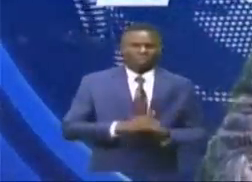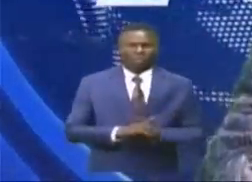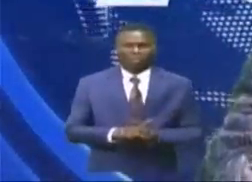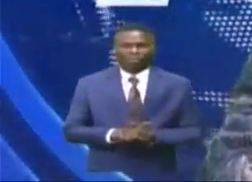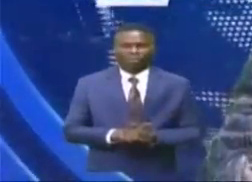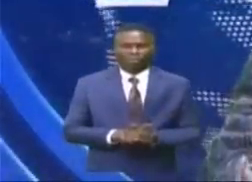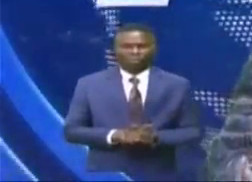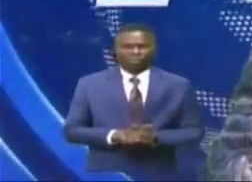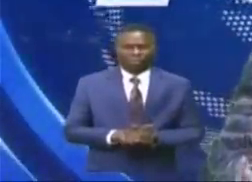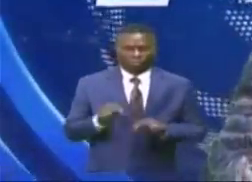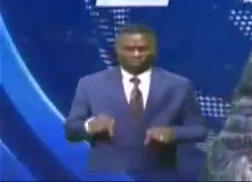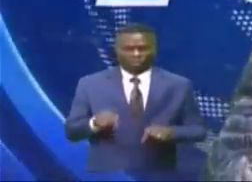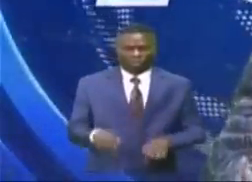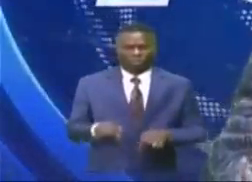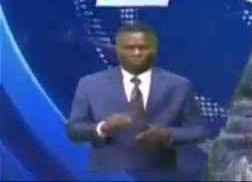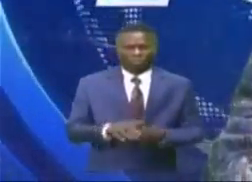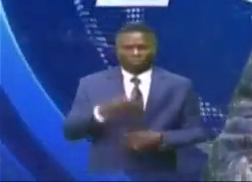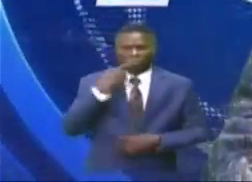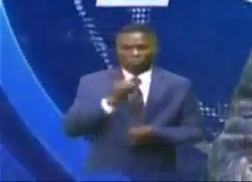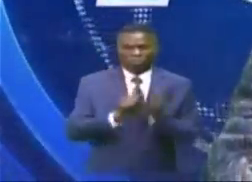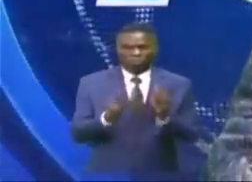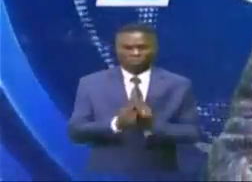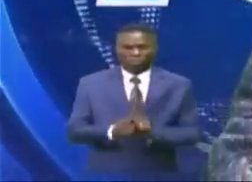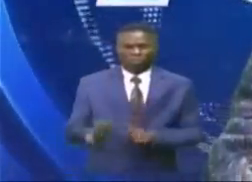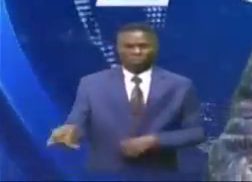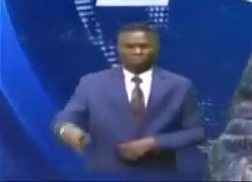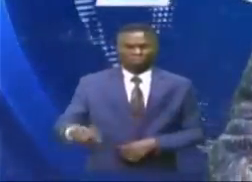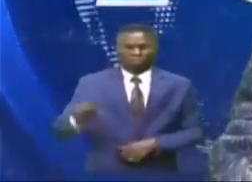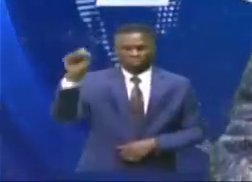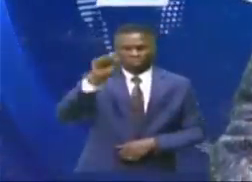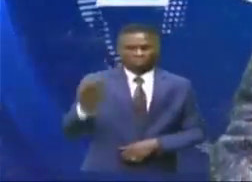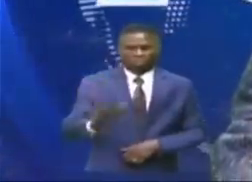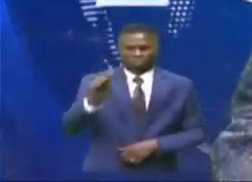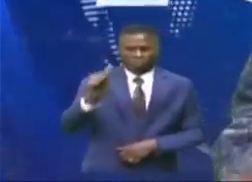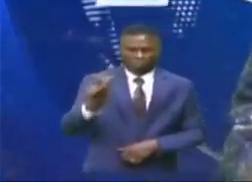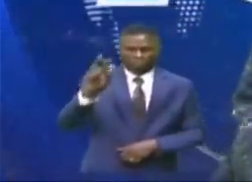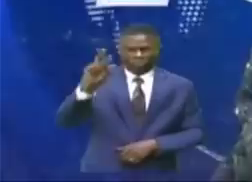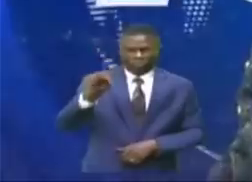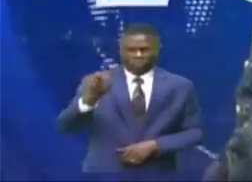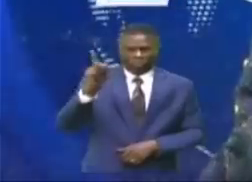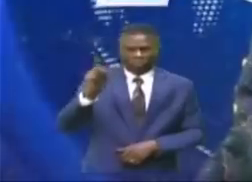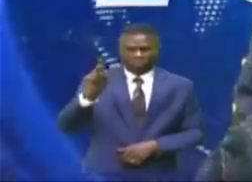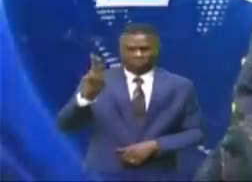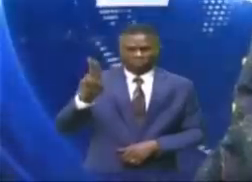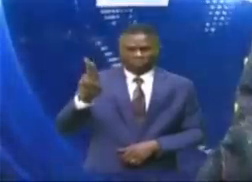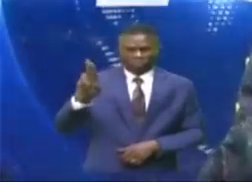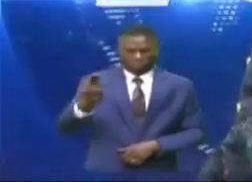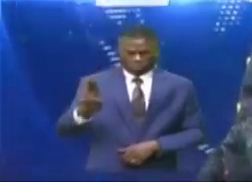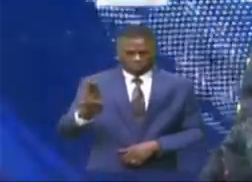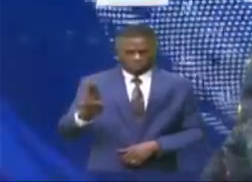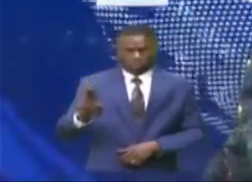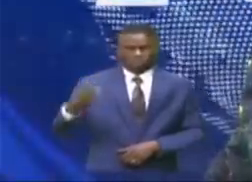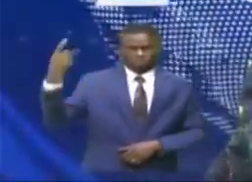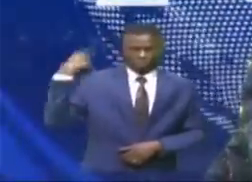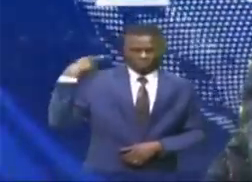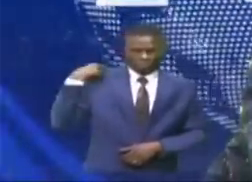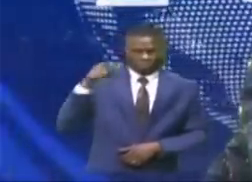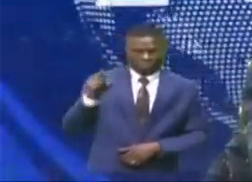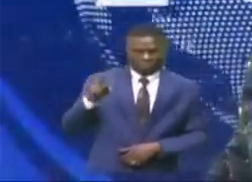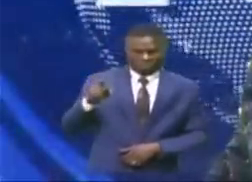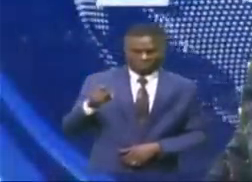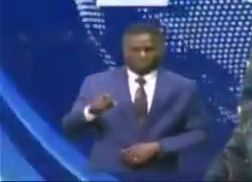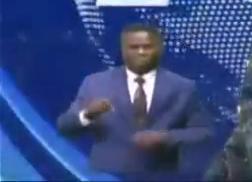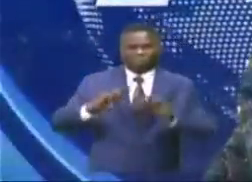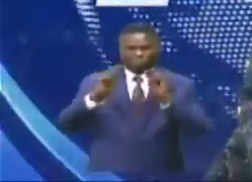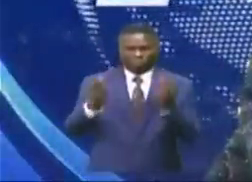Et nous allons nous rendre dans le Saint-Kourou, où la notabilité de ce coin, le directeur général de l'agence de pilotage, de